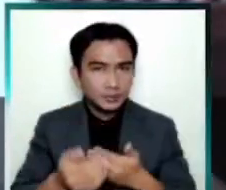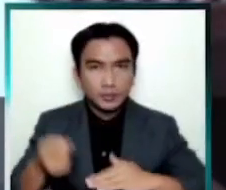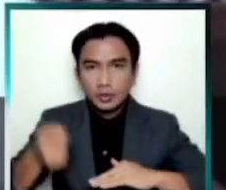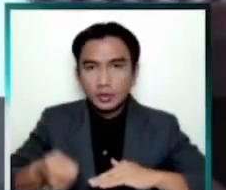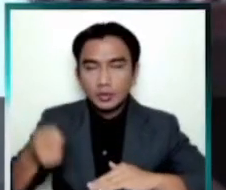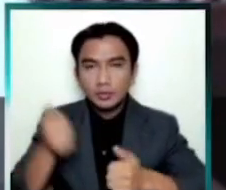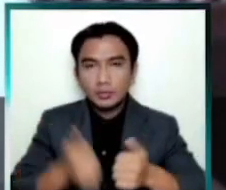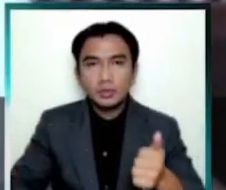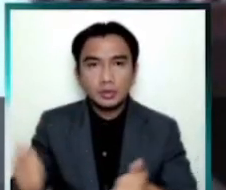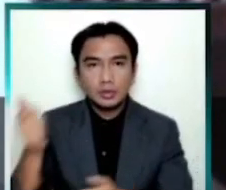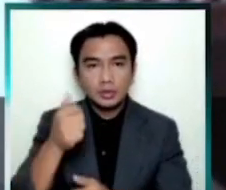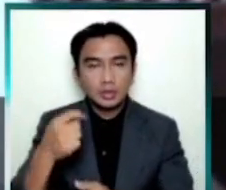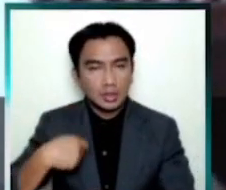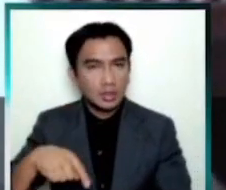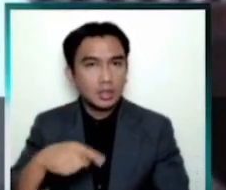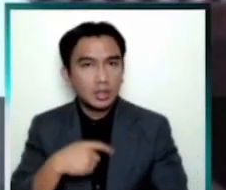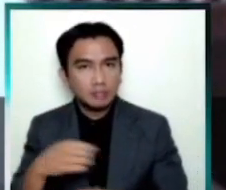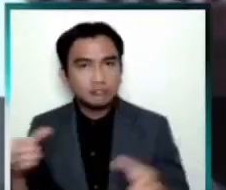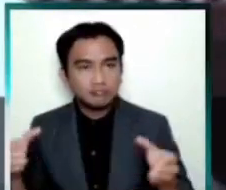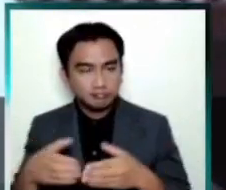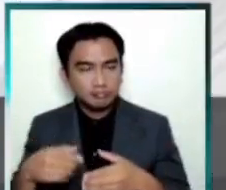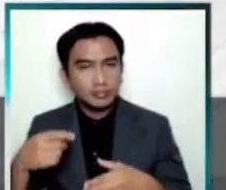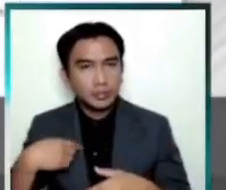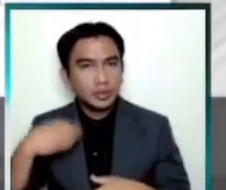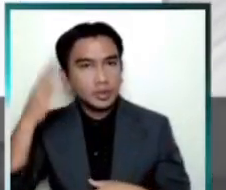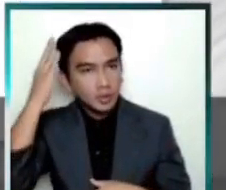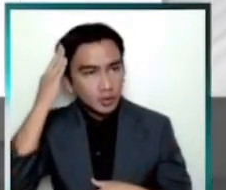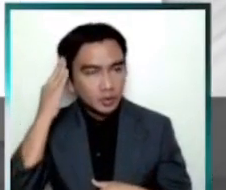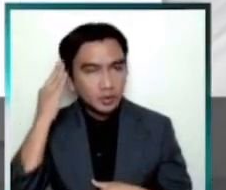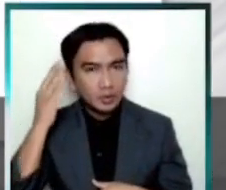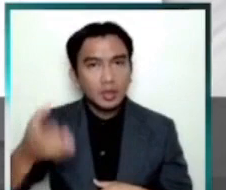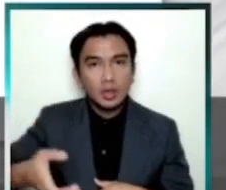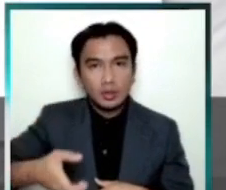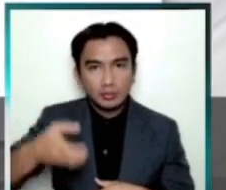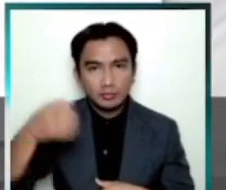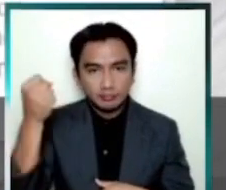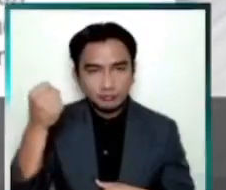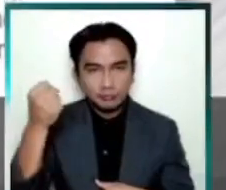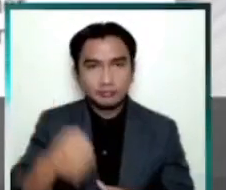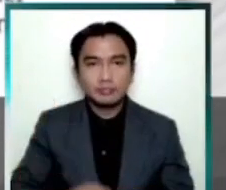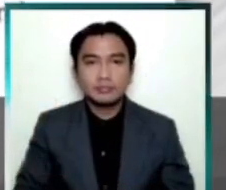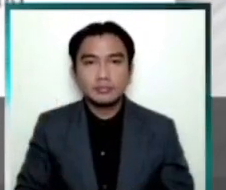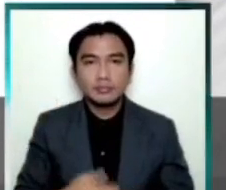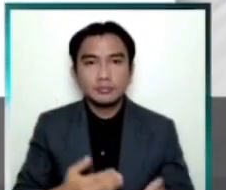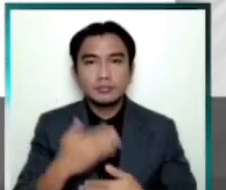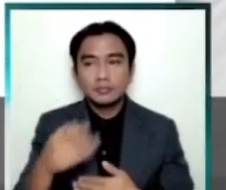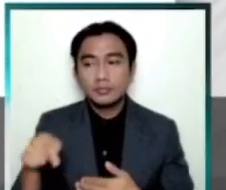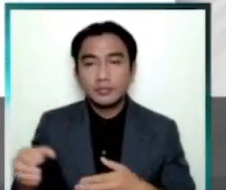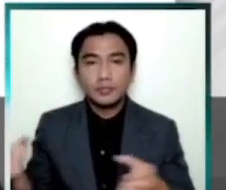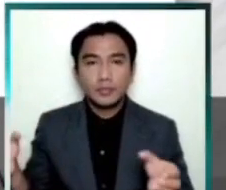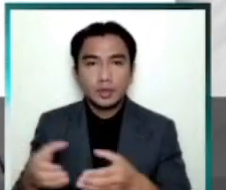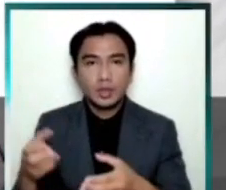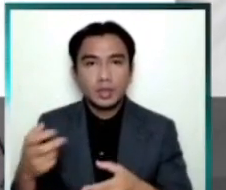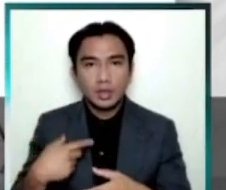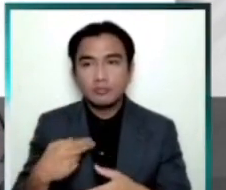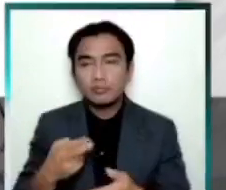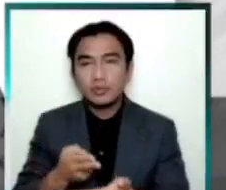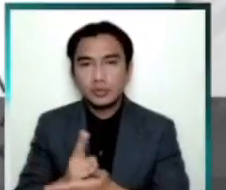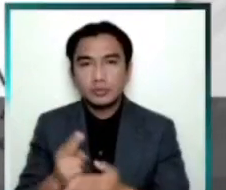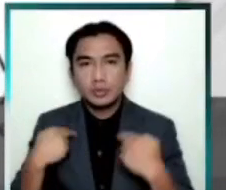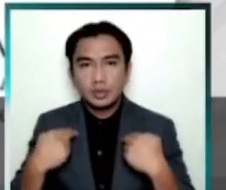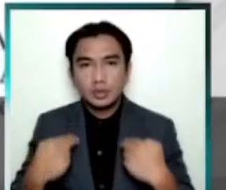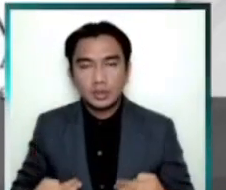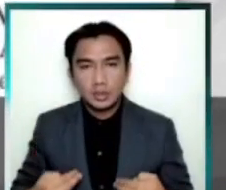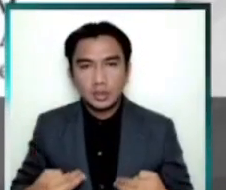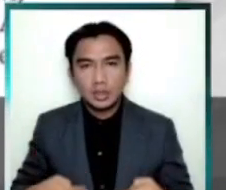namin, temporary restraining order. Ang petitioners ay mga kinatawan ng ilang human rights groups, pamilya ng political